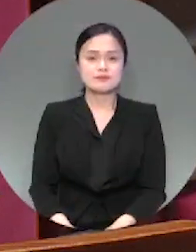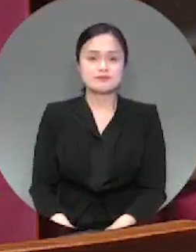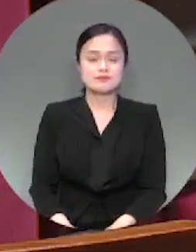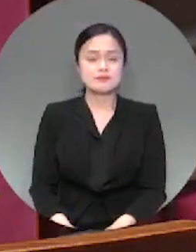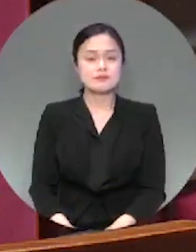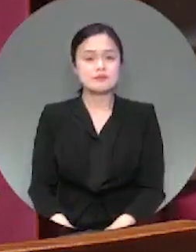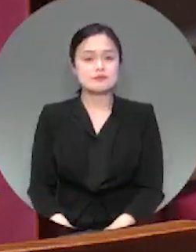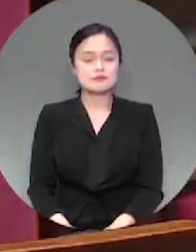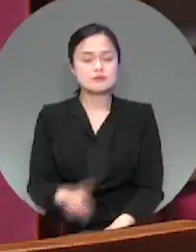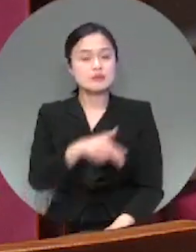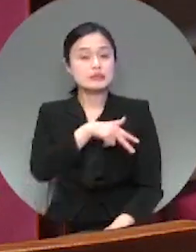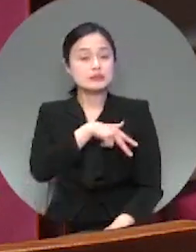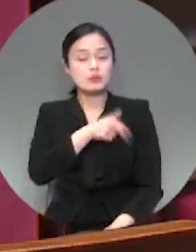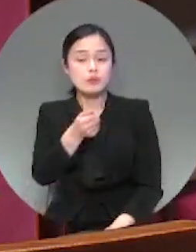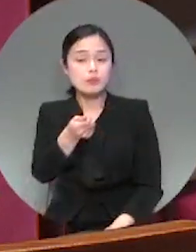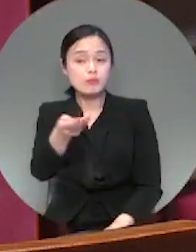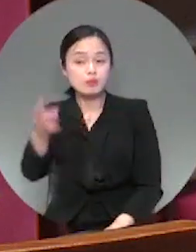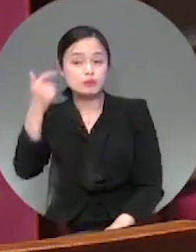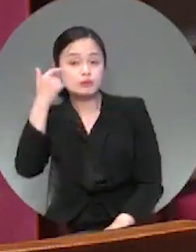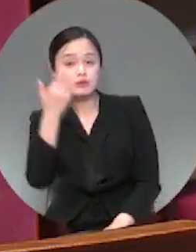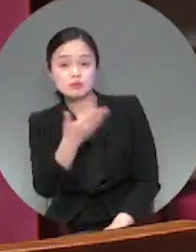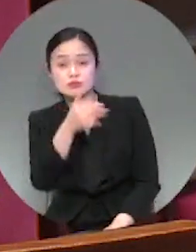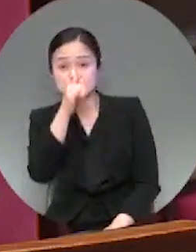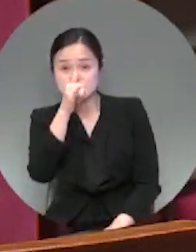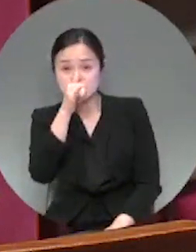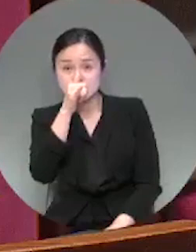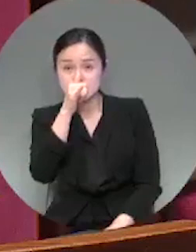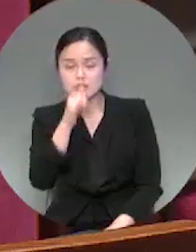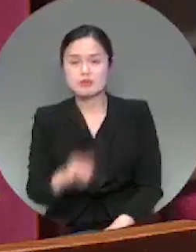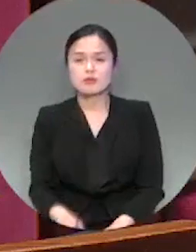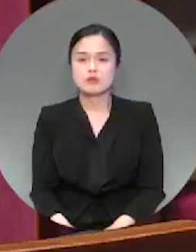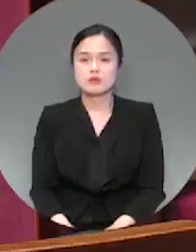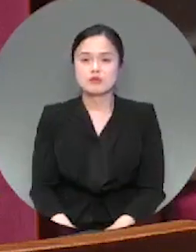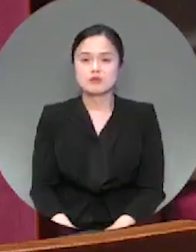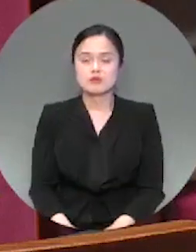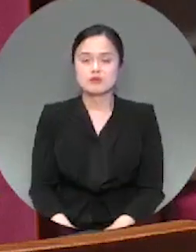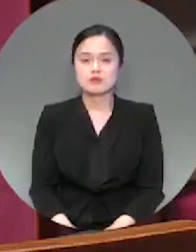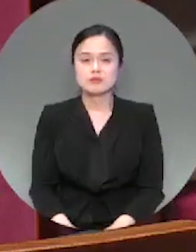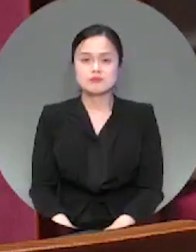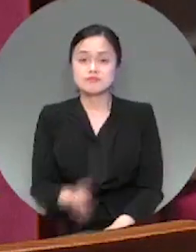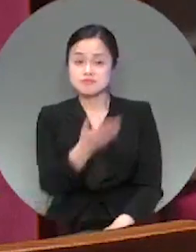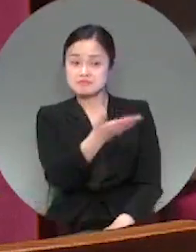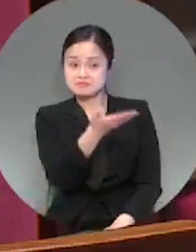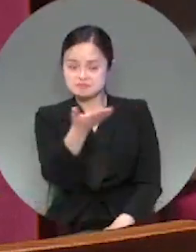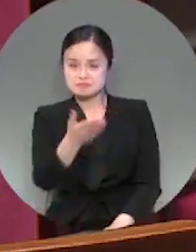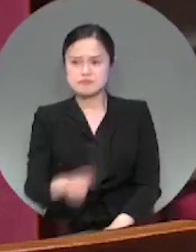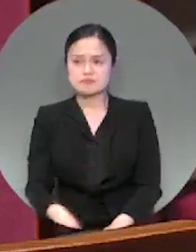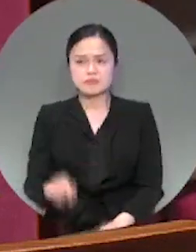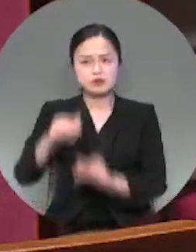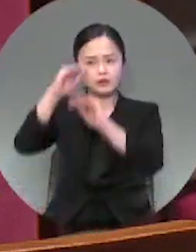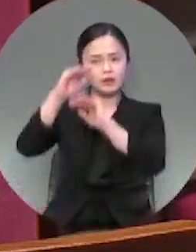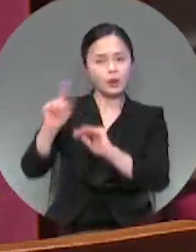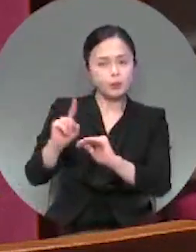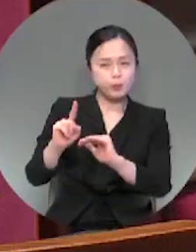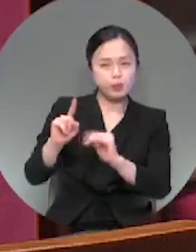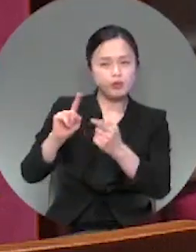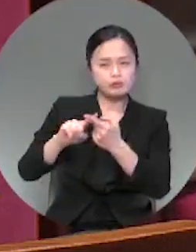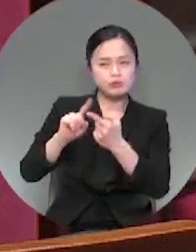수 없는 부분이 있습니다. 이게 질병청장님도 그렇고 보건복지부 장관님도 그렇고 현장의 소리를 좀 들을 필요가 있어요.